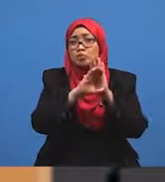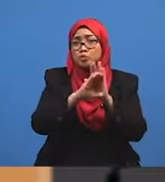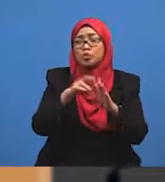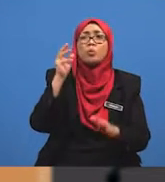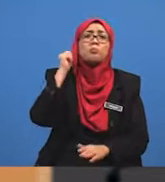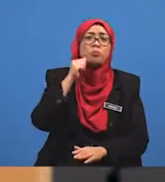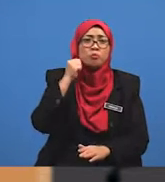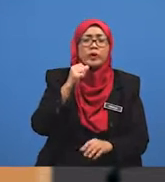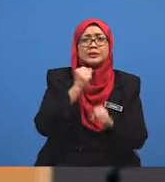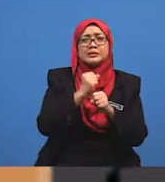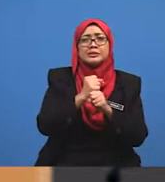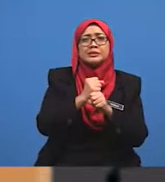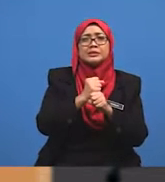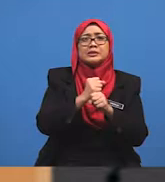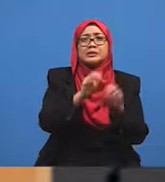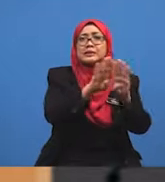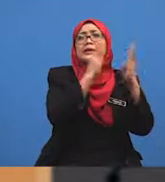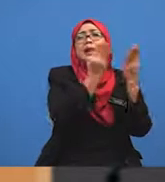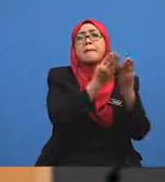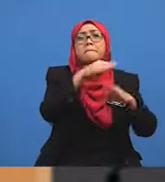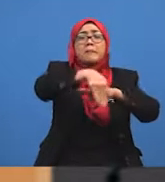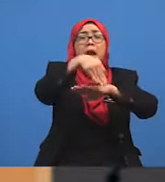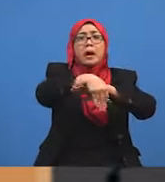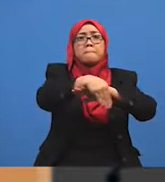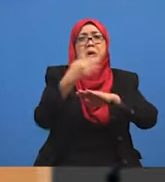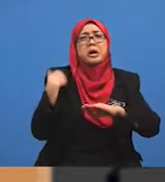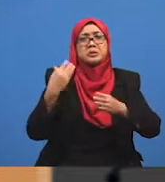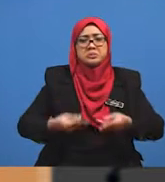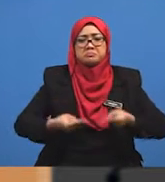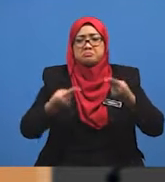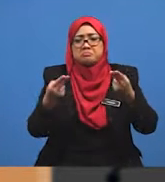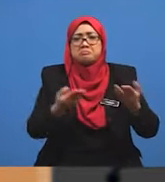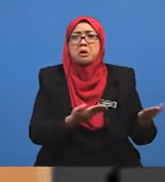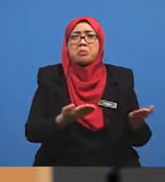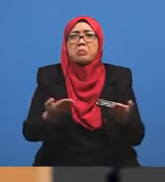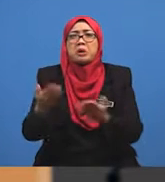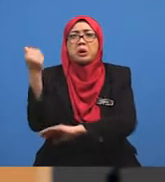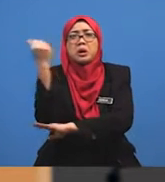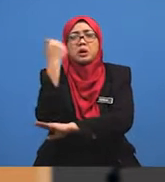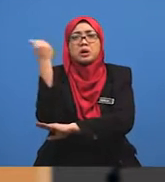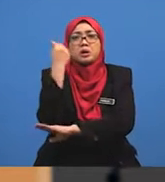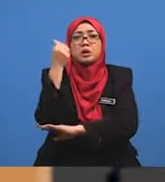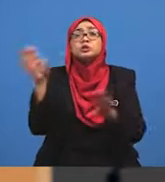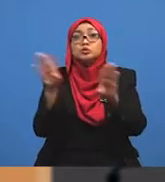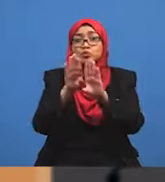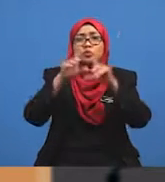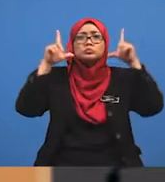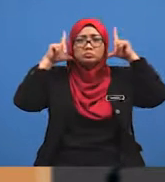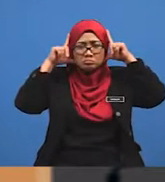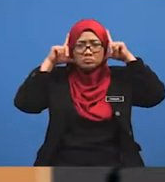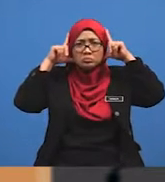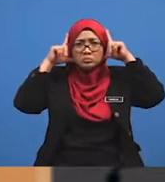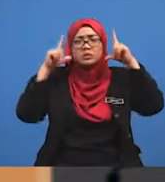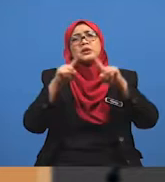yang bekerja di kelab malam yang menghidangkan arak tetapi memakai tudung dan dia menutup aurat, kita tidak